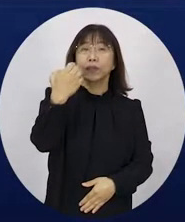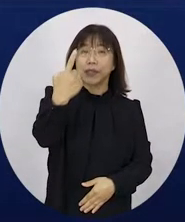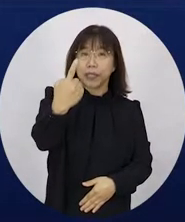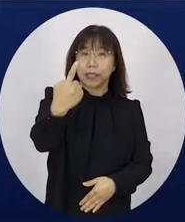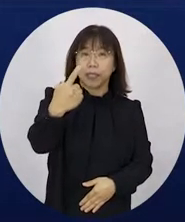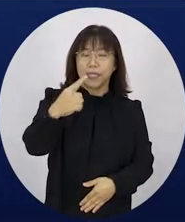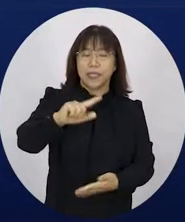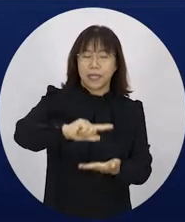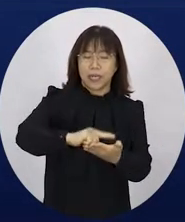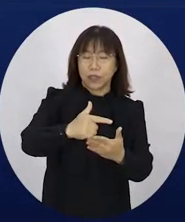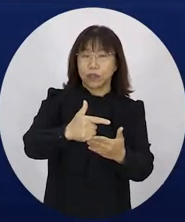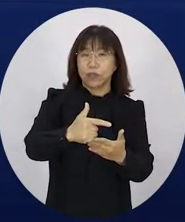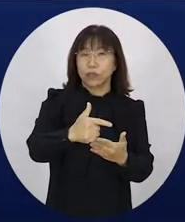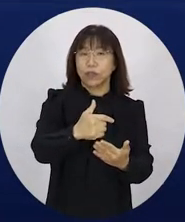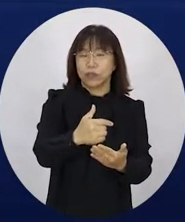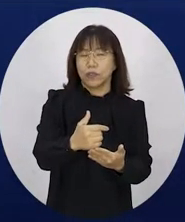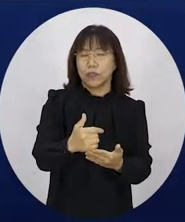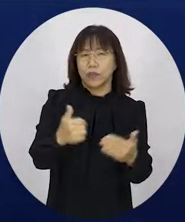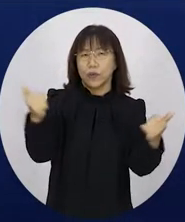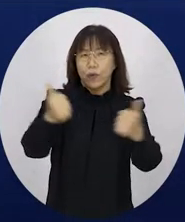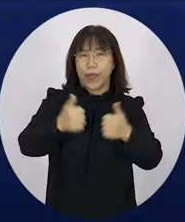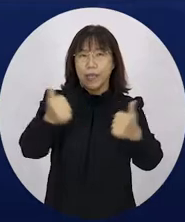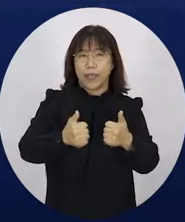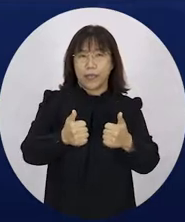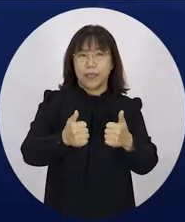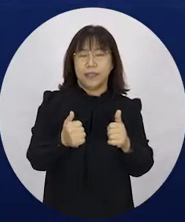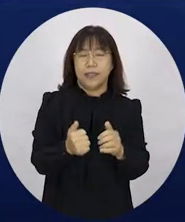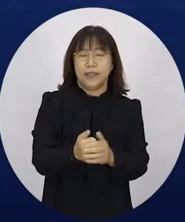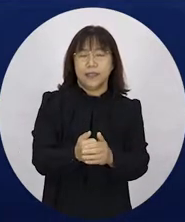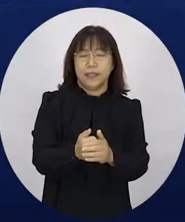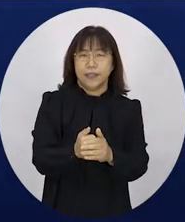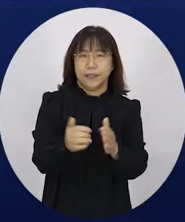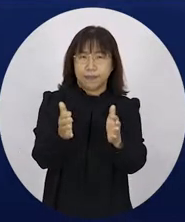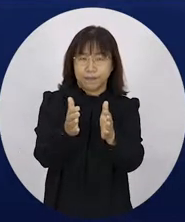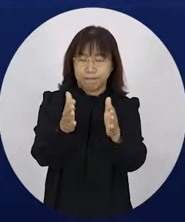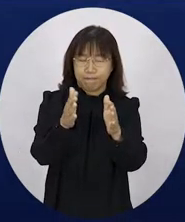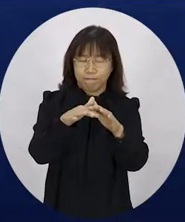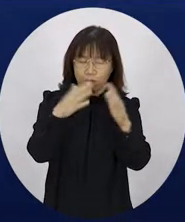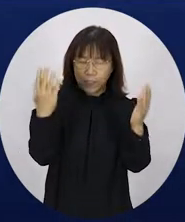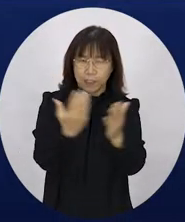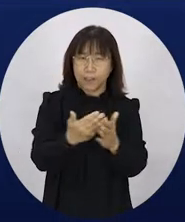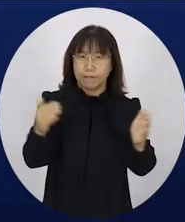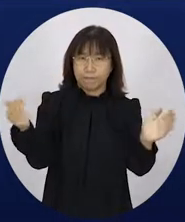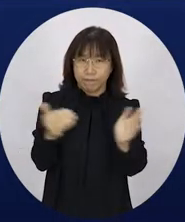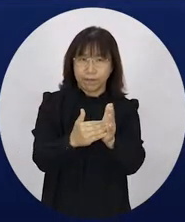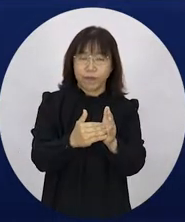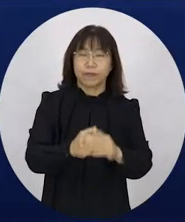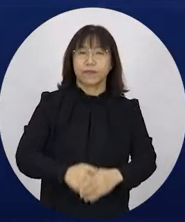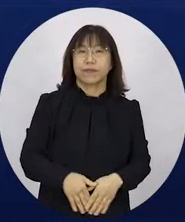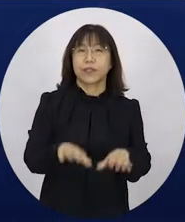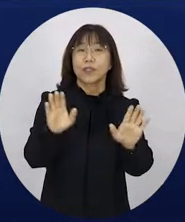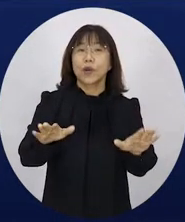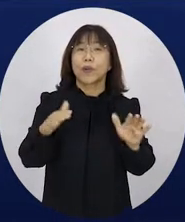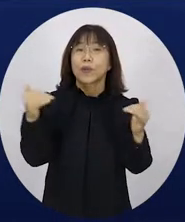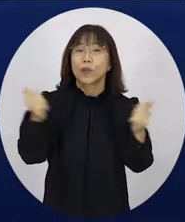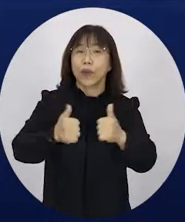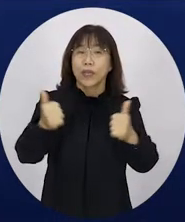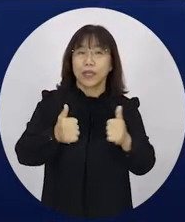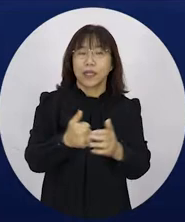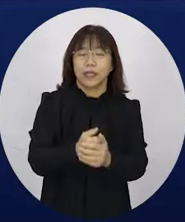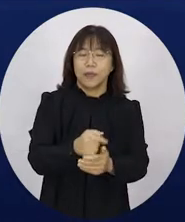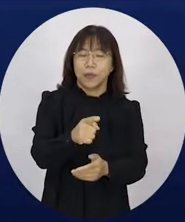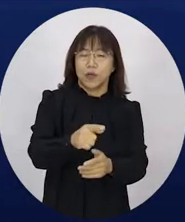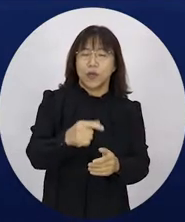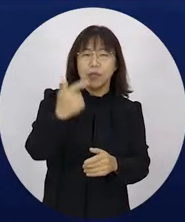제291회 서울특별시 강서구의회 임시회가 지난 24일 제4차 본회의로 폐회했습니다. 이번